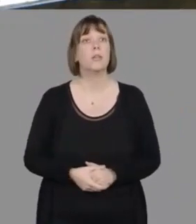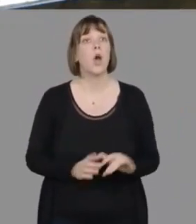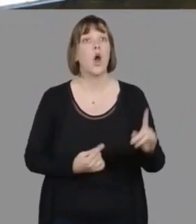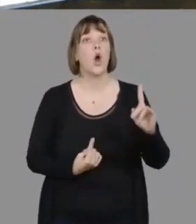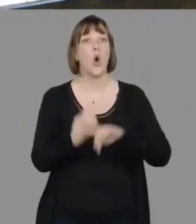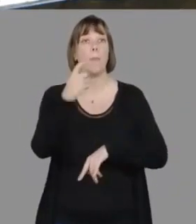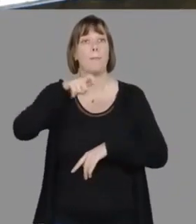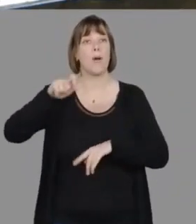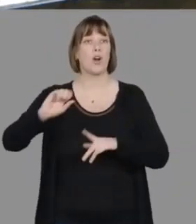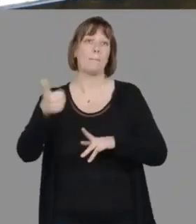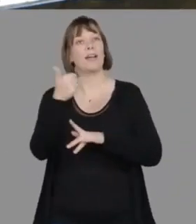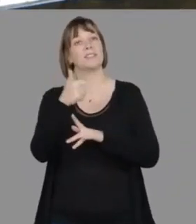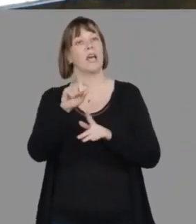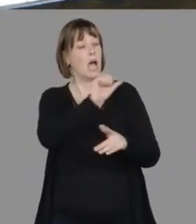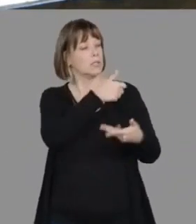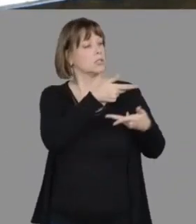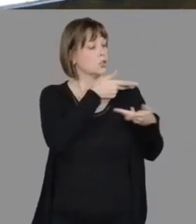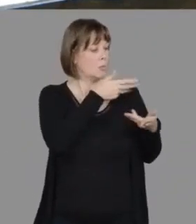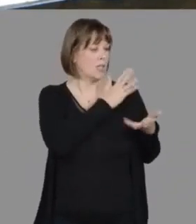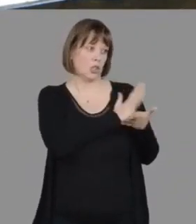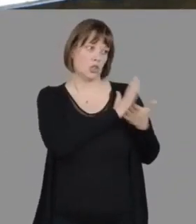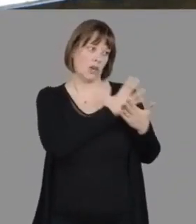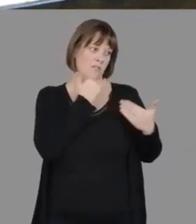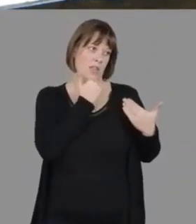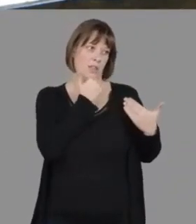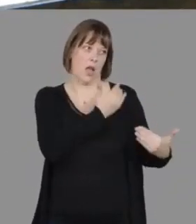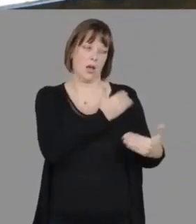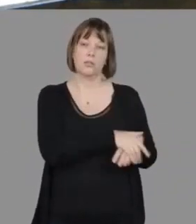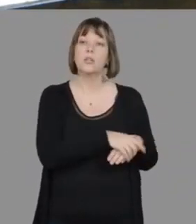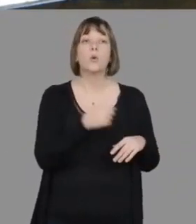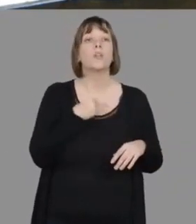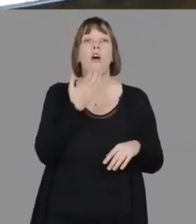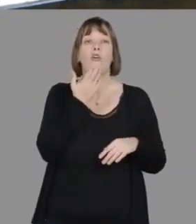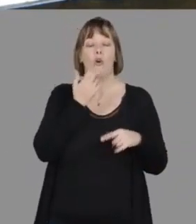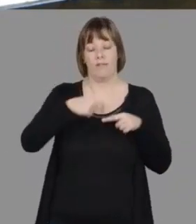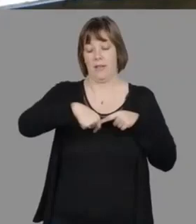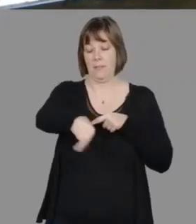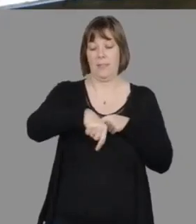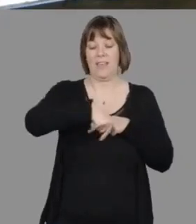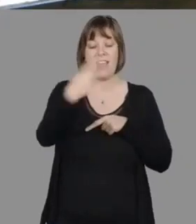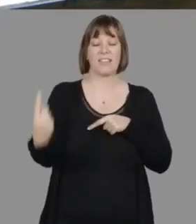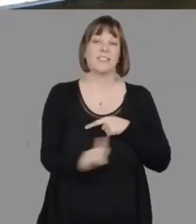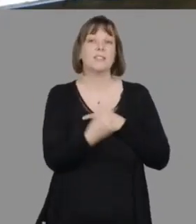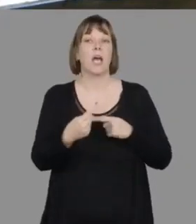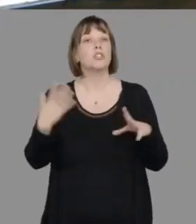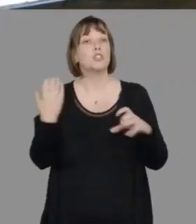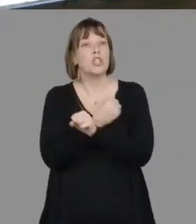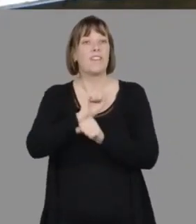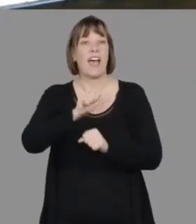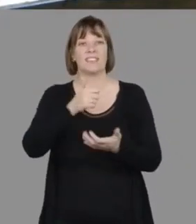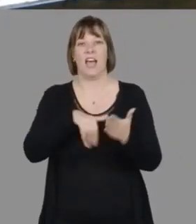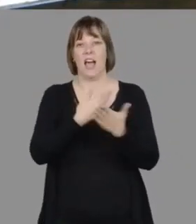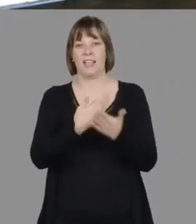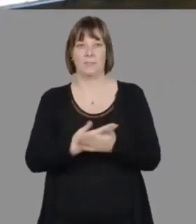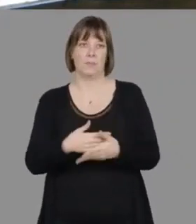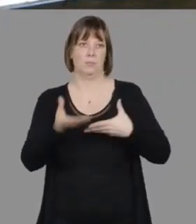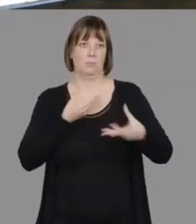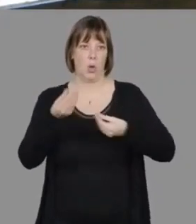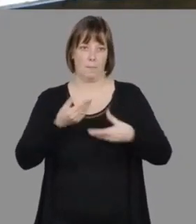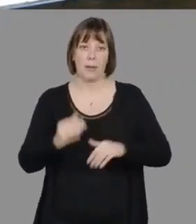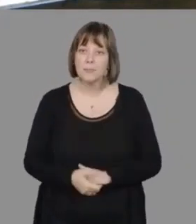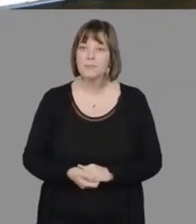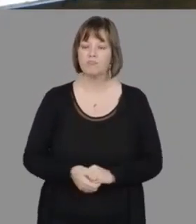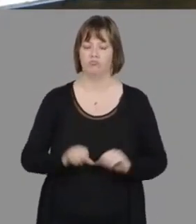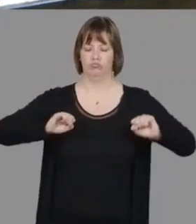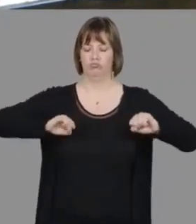Oberbürgermeister für die ersten Gespräche, die dazu stattgefunden haben. Und ich hoffe, es gelingt im nächsten Jahr, hier zu ersten Ergebnissen zu kommen.